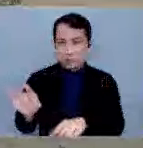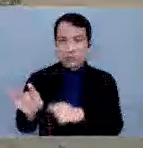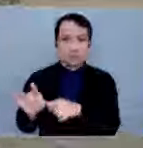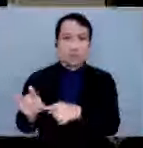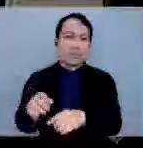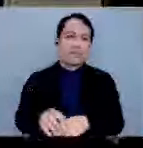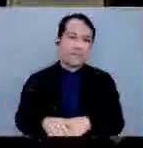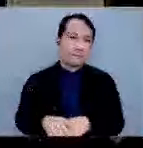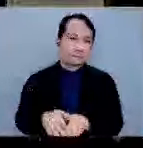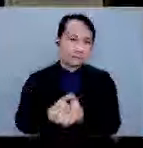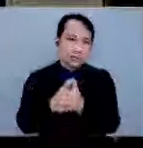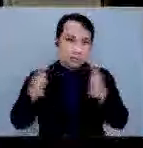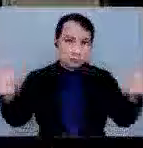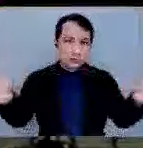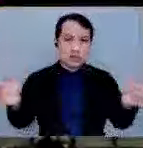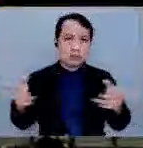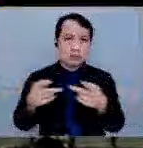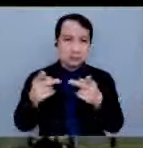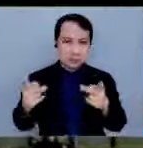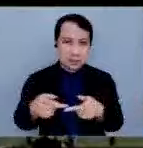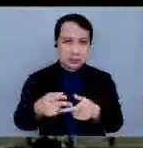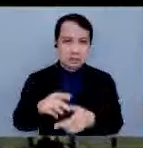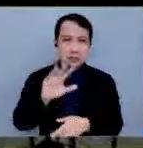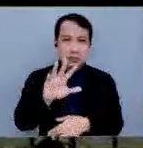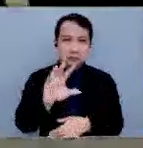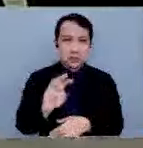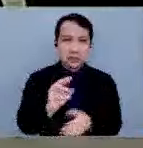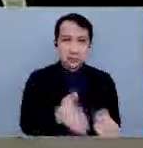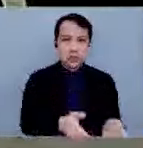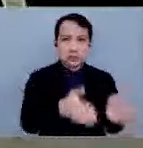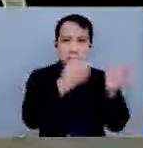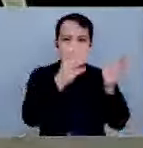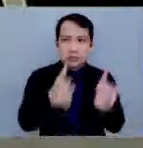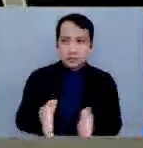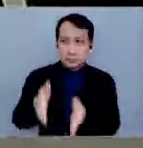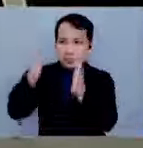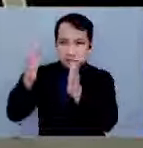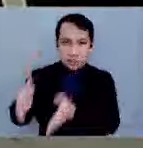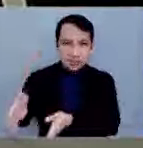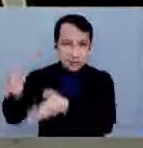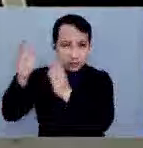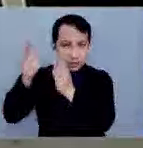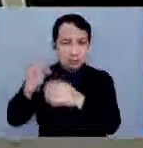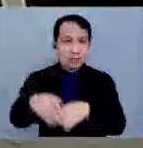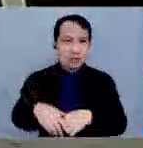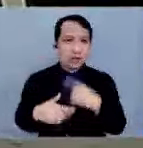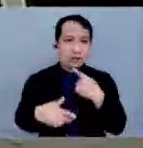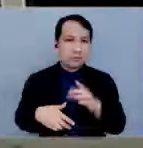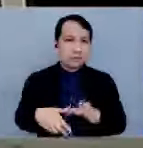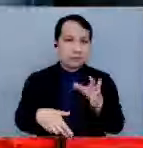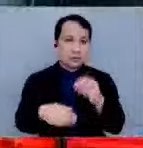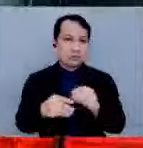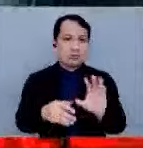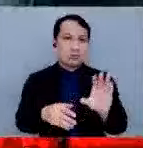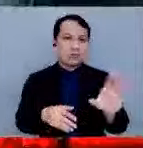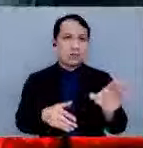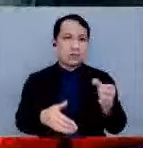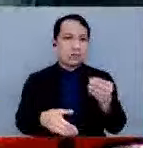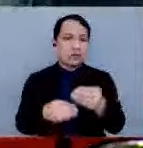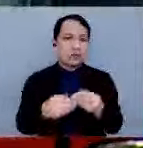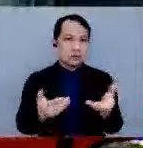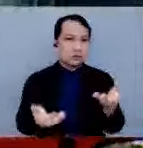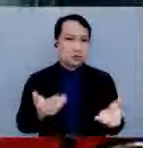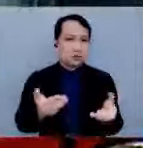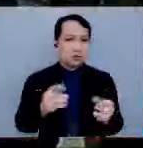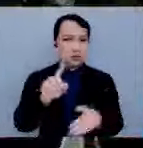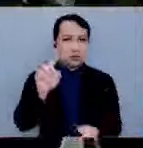Malawak ang lugar, may 36 na matataas na gusali. Na-rescue ng Presidential Anti-Organized Crime Commission ang 1,000